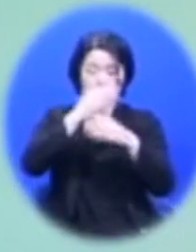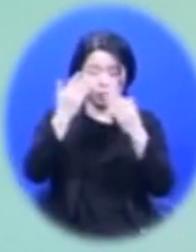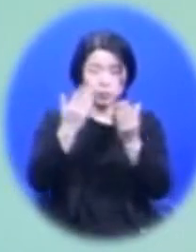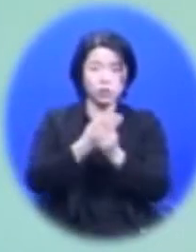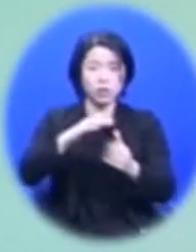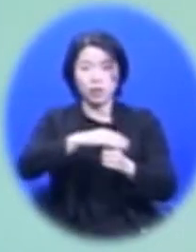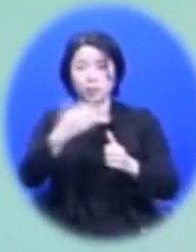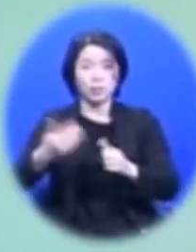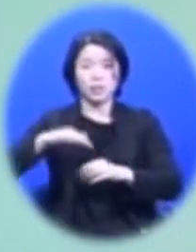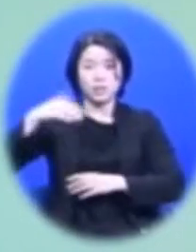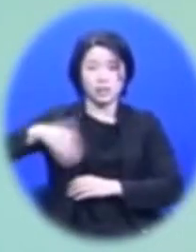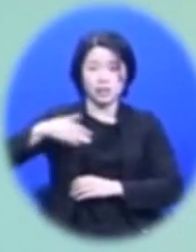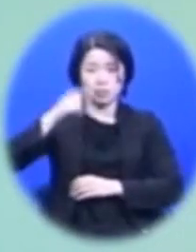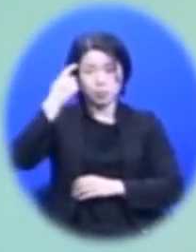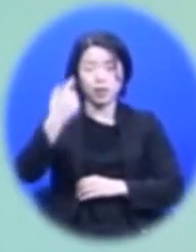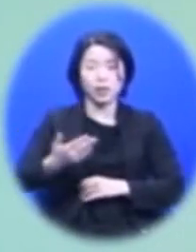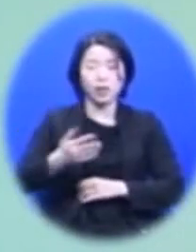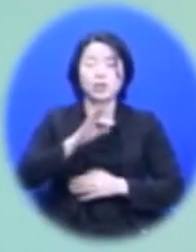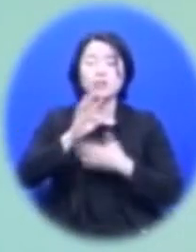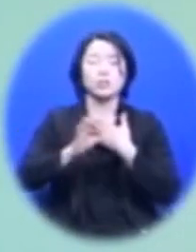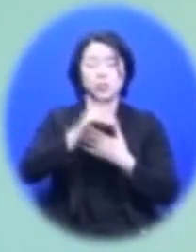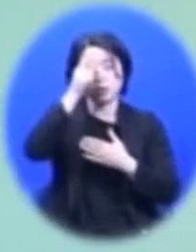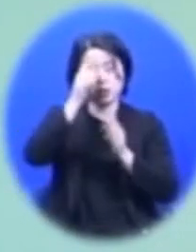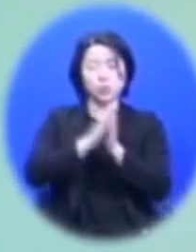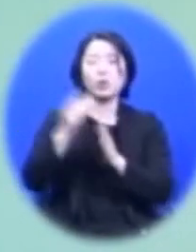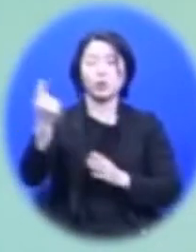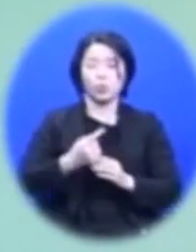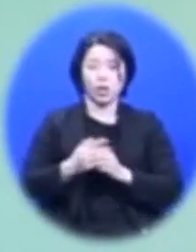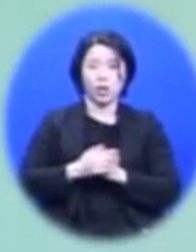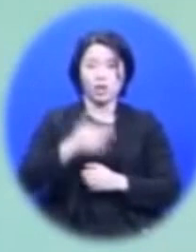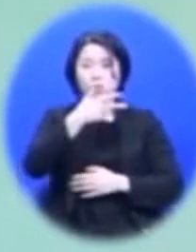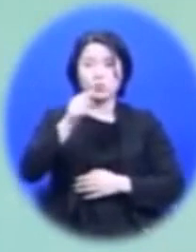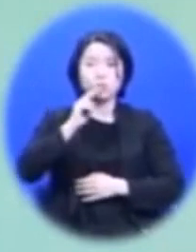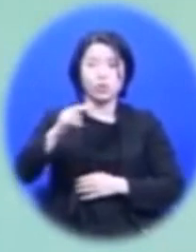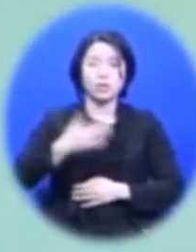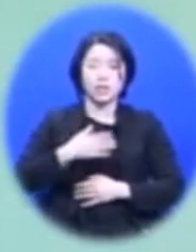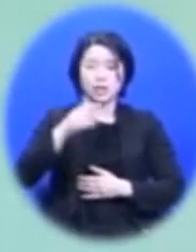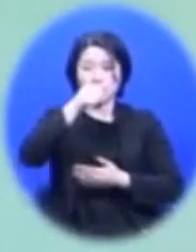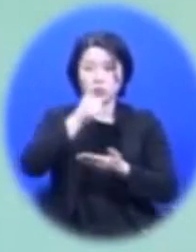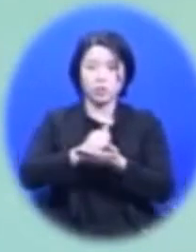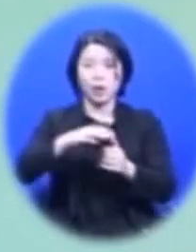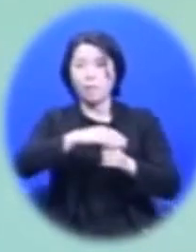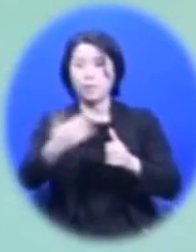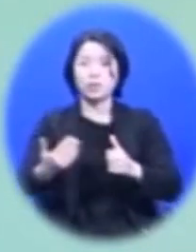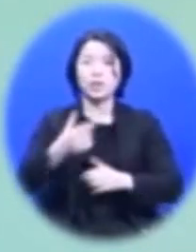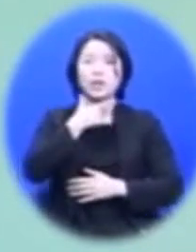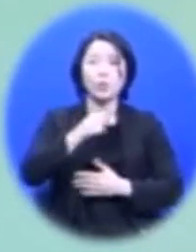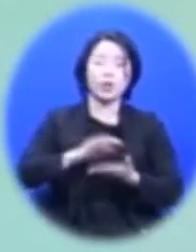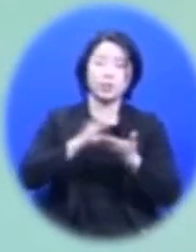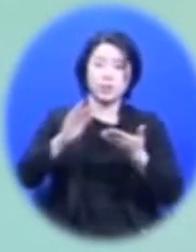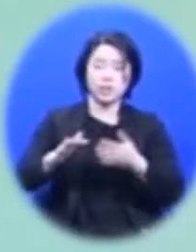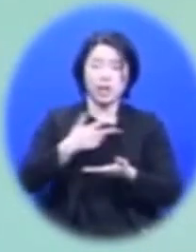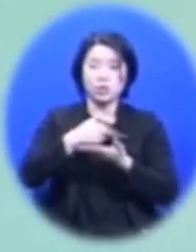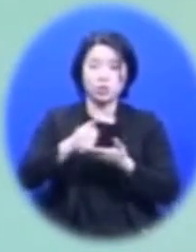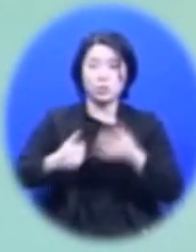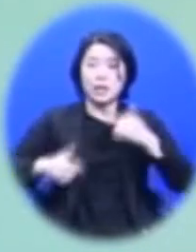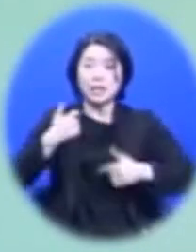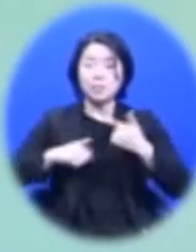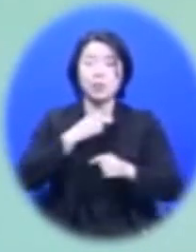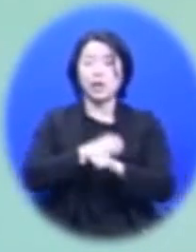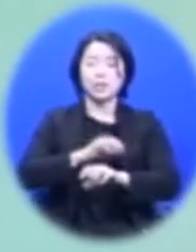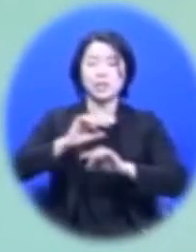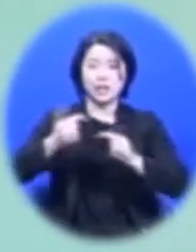못했습니까? 그러면 기도하고 오세요. 주여, 제가 죄에서 벗어나기 원합니다. 주님이 기뻐하지 않는